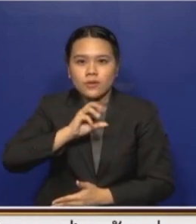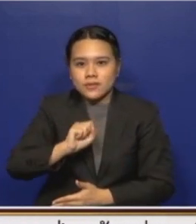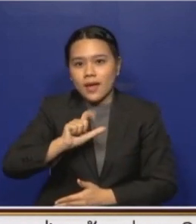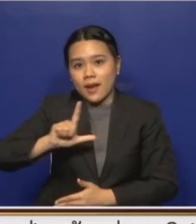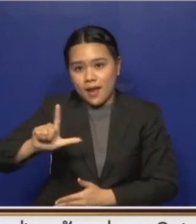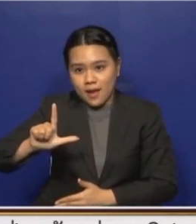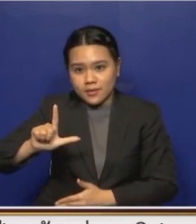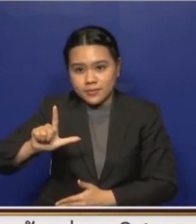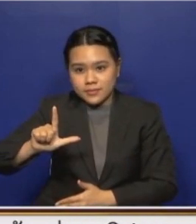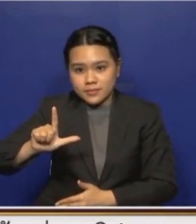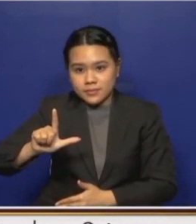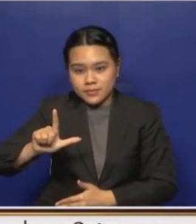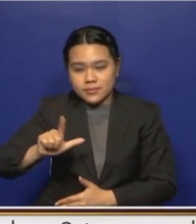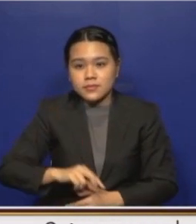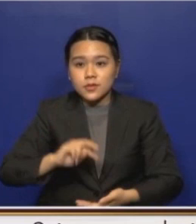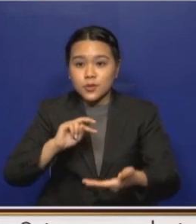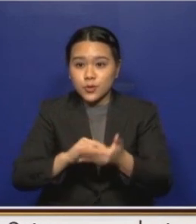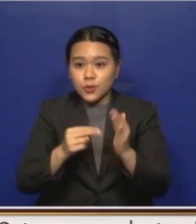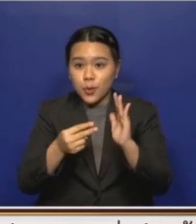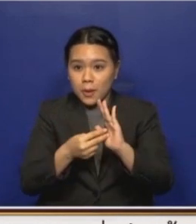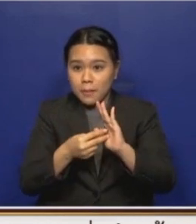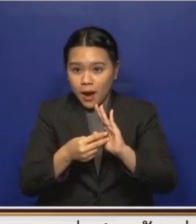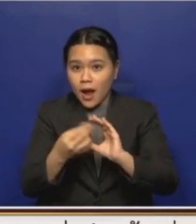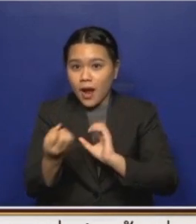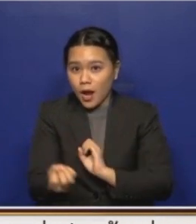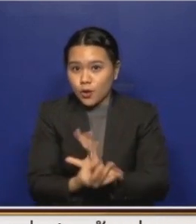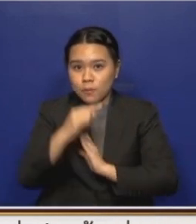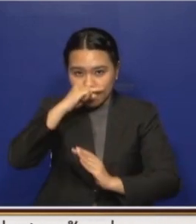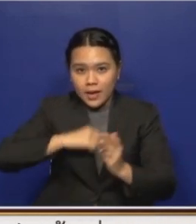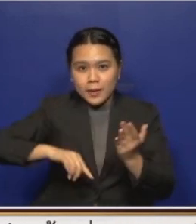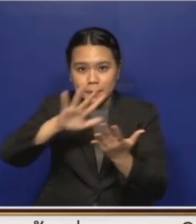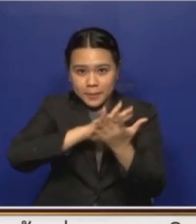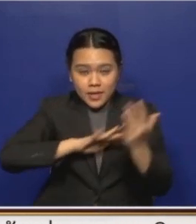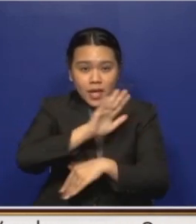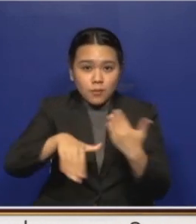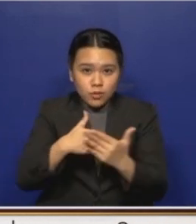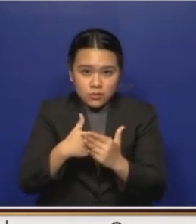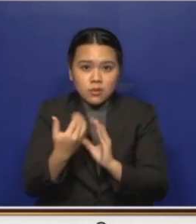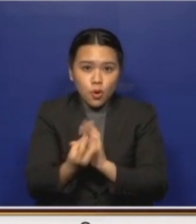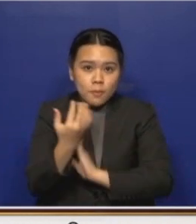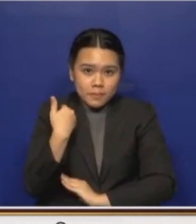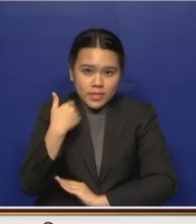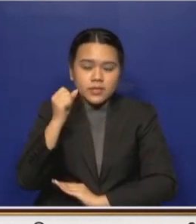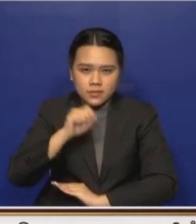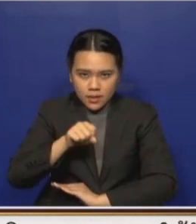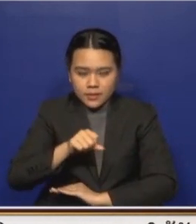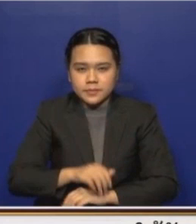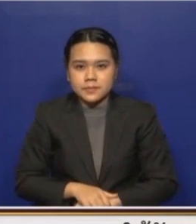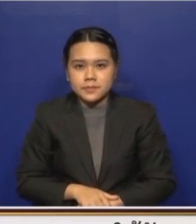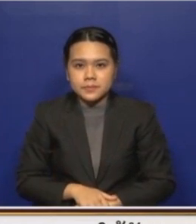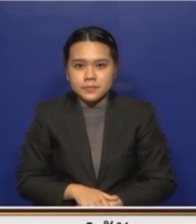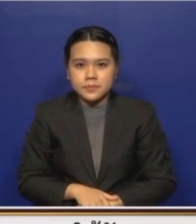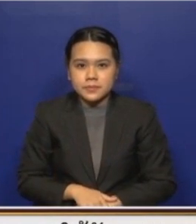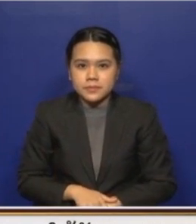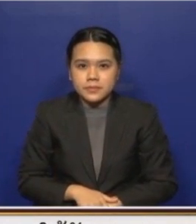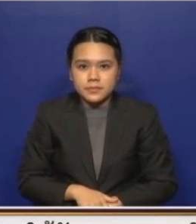ศมั้ยมีแน่นอนฮะปรากฏว่านะเพื่อให้เห็นภาพชัดเจนนะว่ายักษ์2